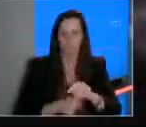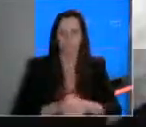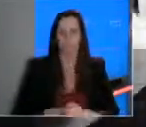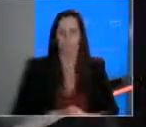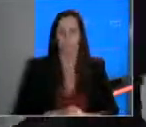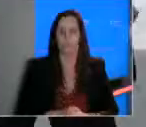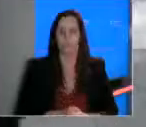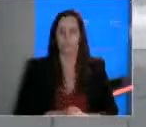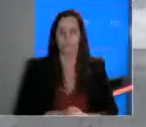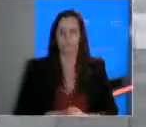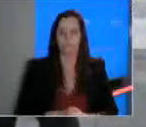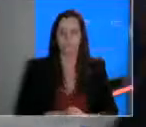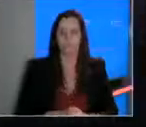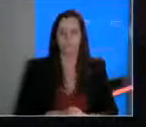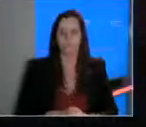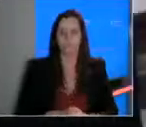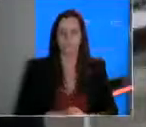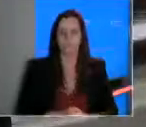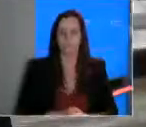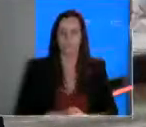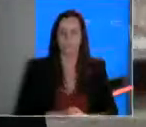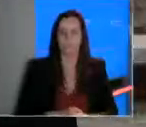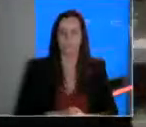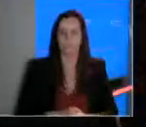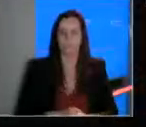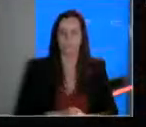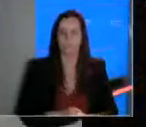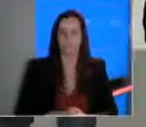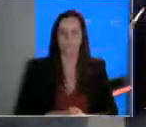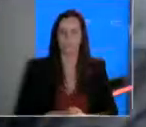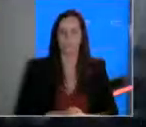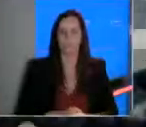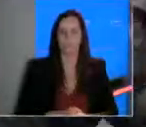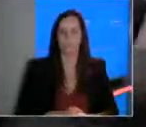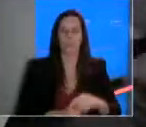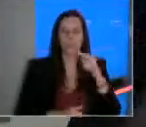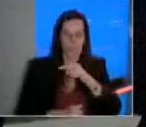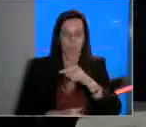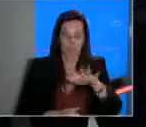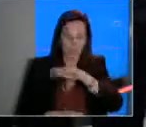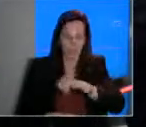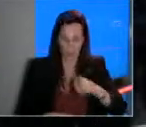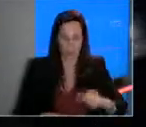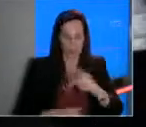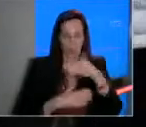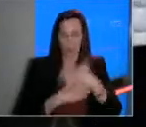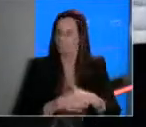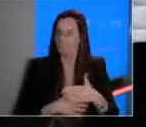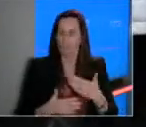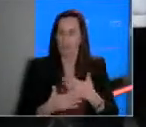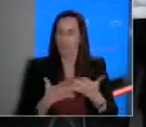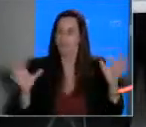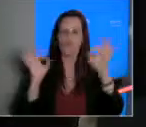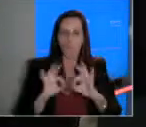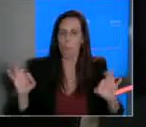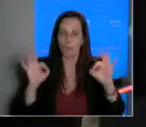קרה, מוקד ההתפרצות של נגיף הקורונה, אז שם בשבוע האחרון אנחנו לא רואים